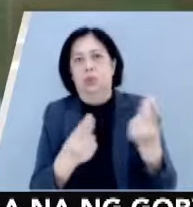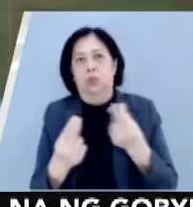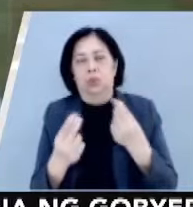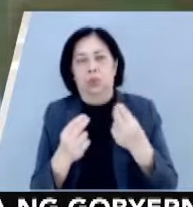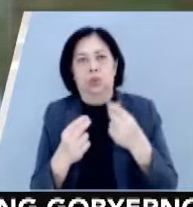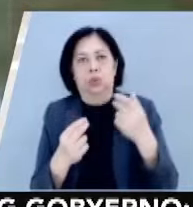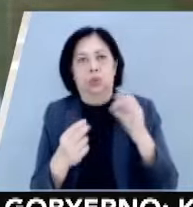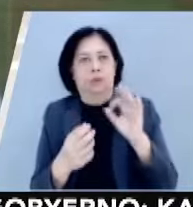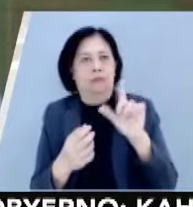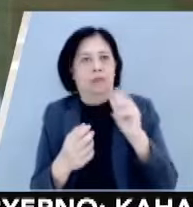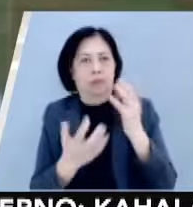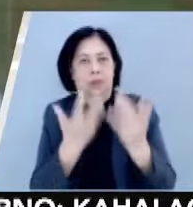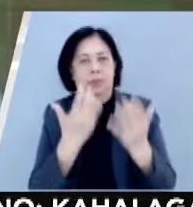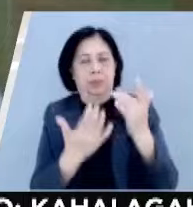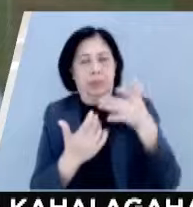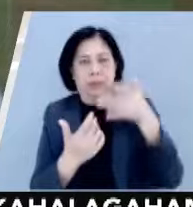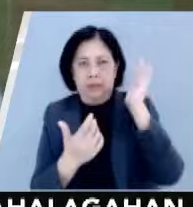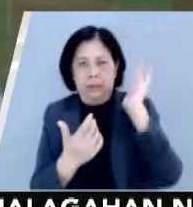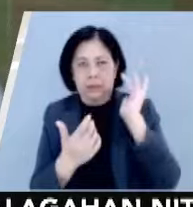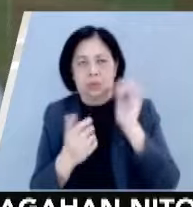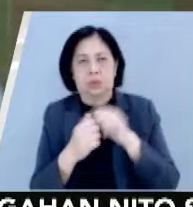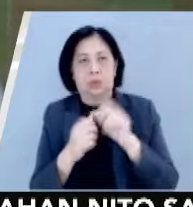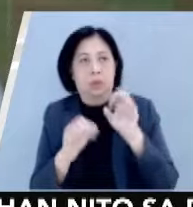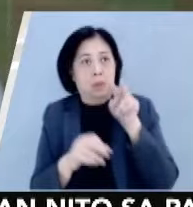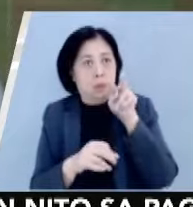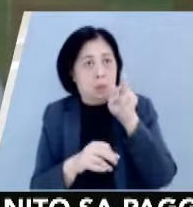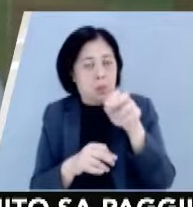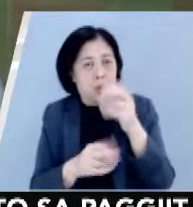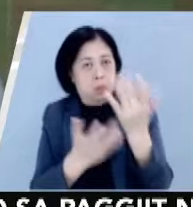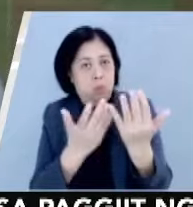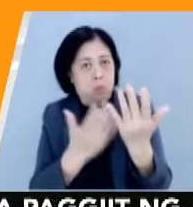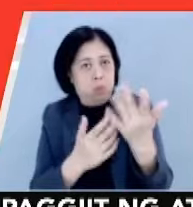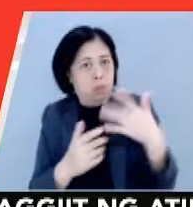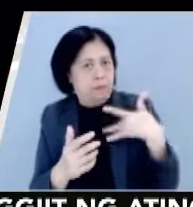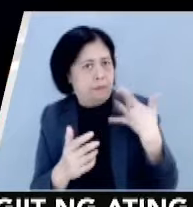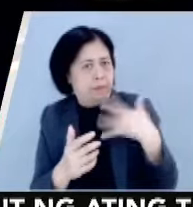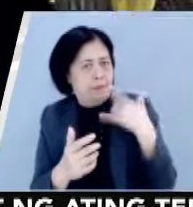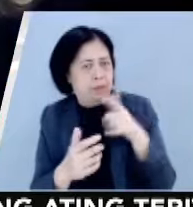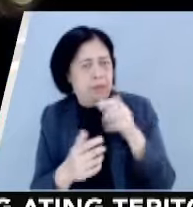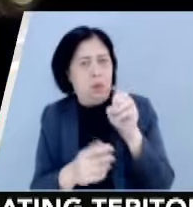harap para pagka-detect niya sa apoy, i-extinguish niya agad.